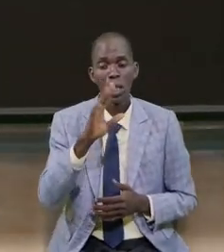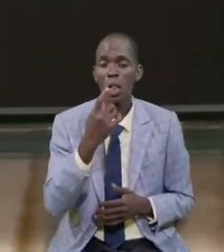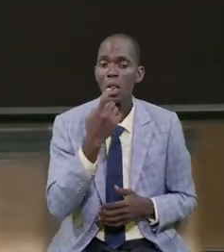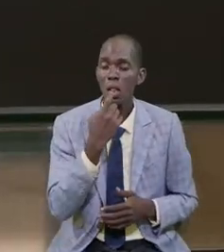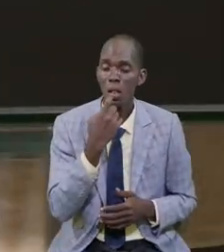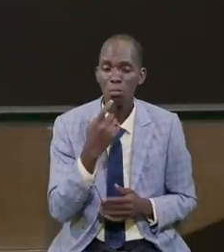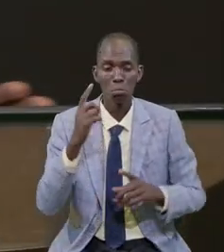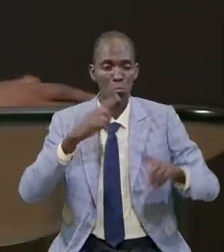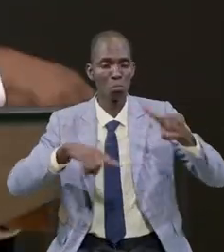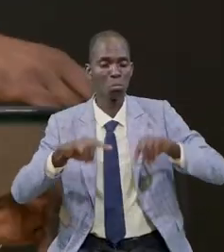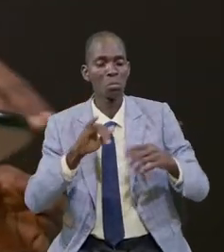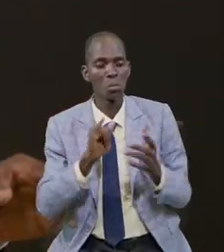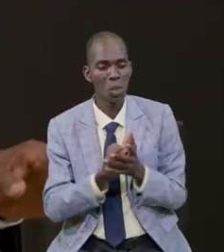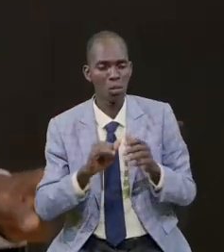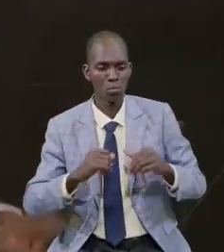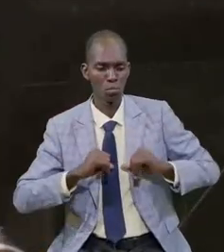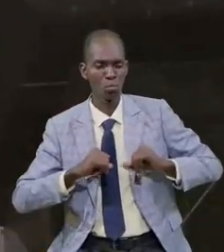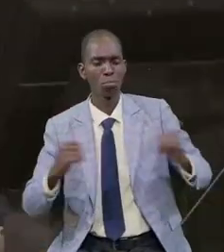soit un faux prophète